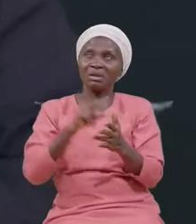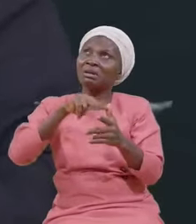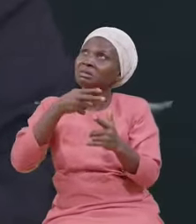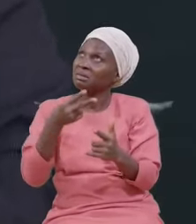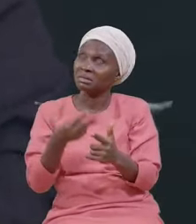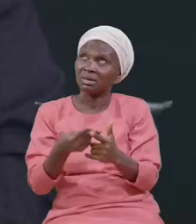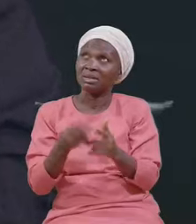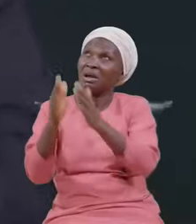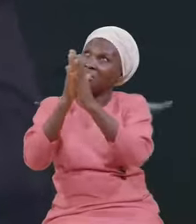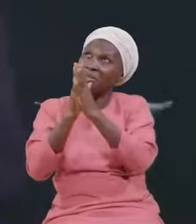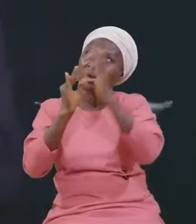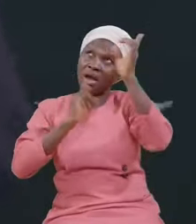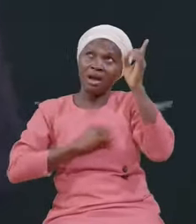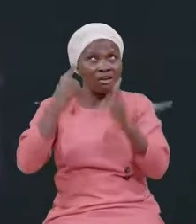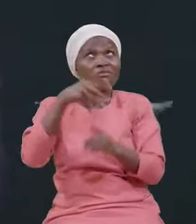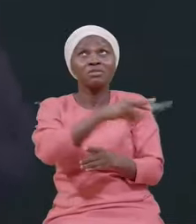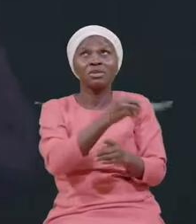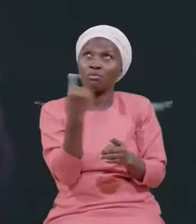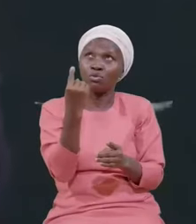Ce n'est pas pour eux seulement que je prie,